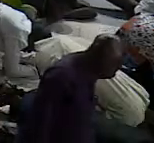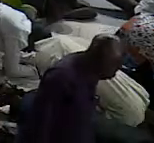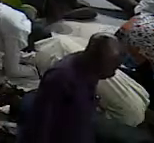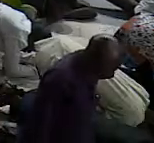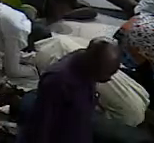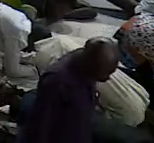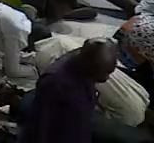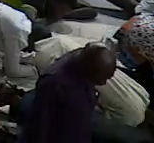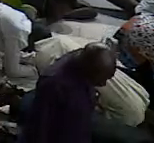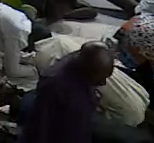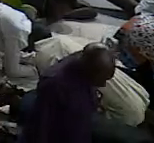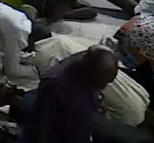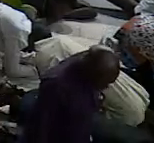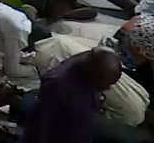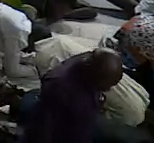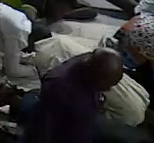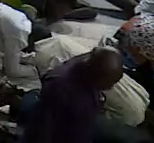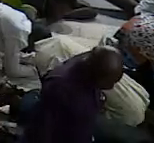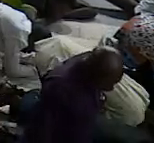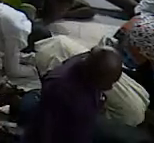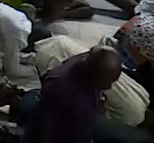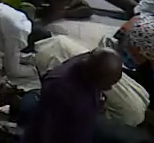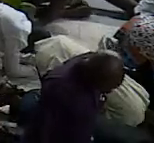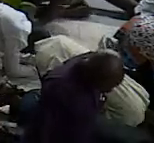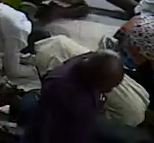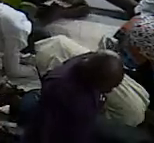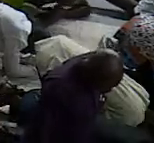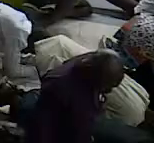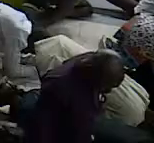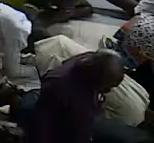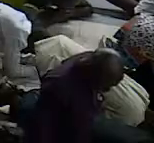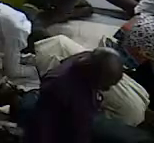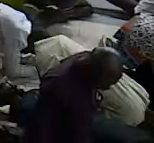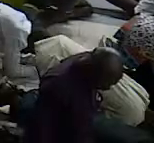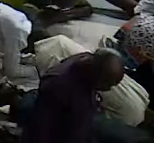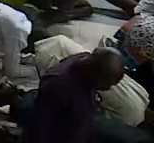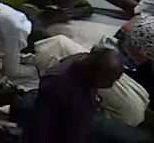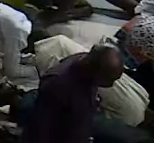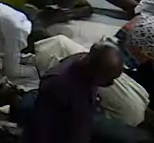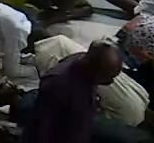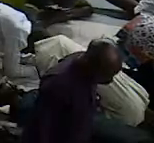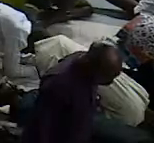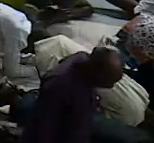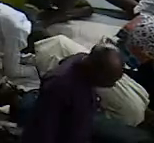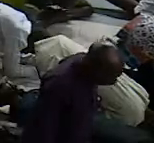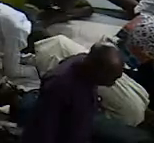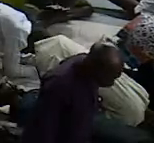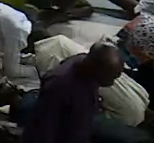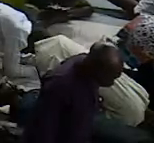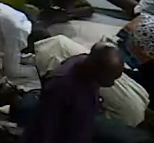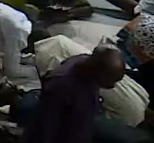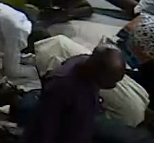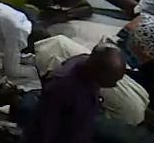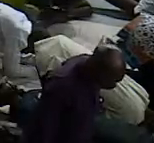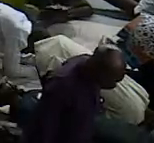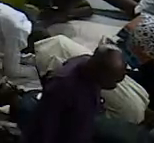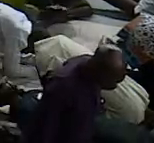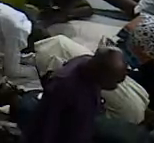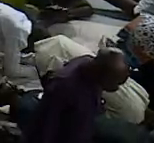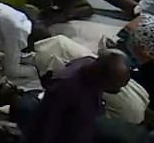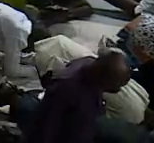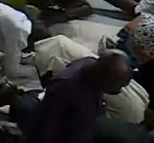pitié a pitié a pitié de moi Seigneur il a pitié de moi